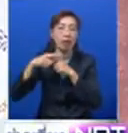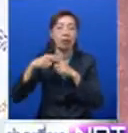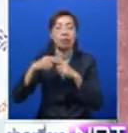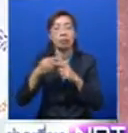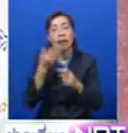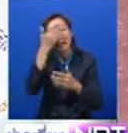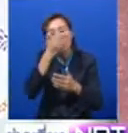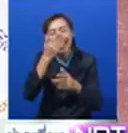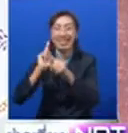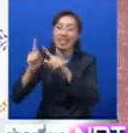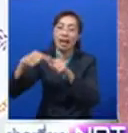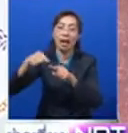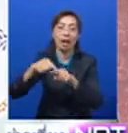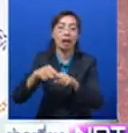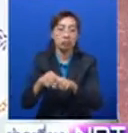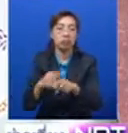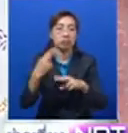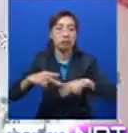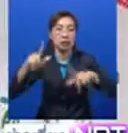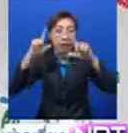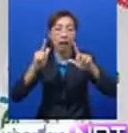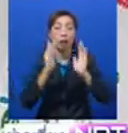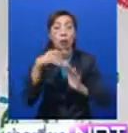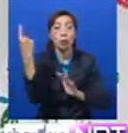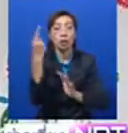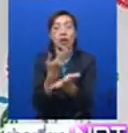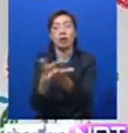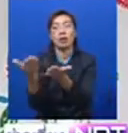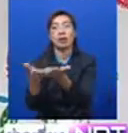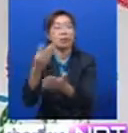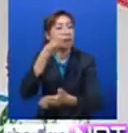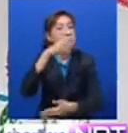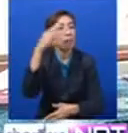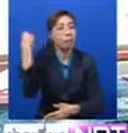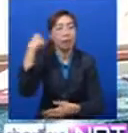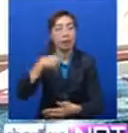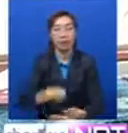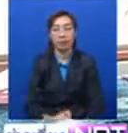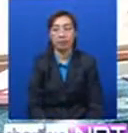ที่ยวมักติดใจเลือกซื้อหาติดไม้ติดมือกลับไปเสมอค่ะ